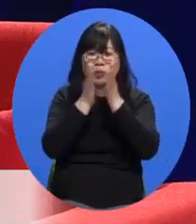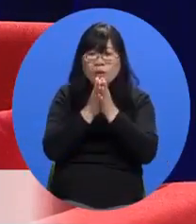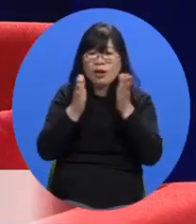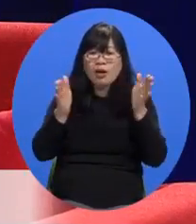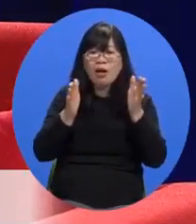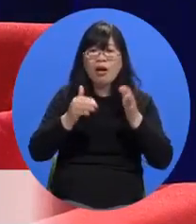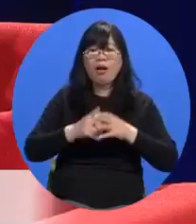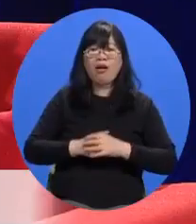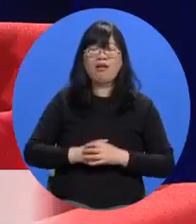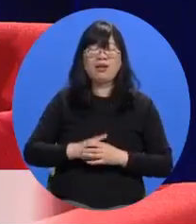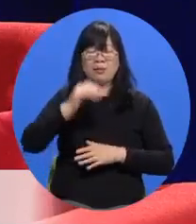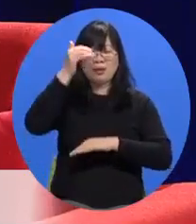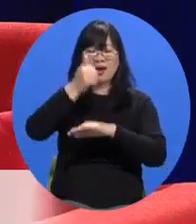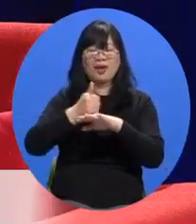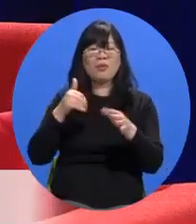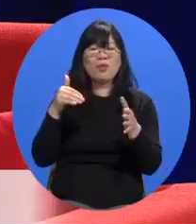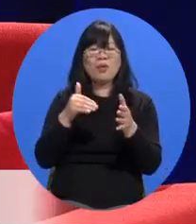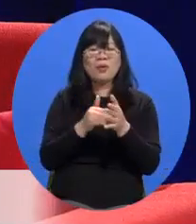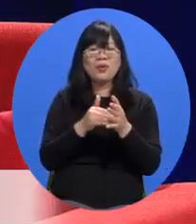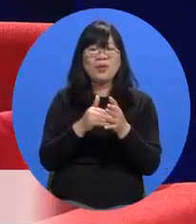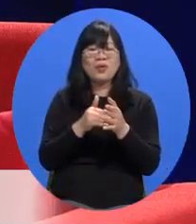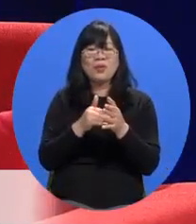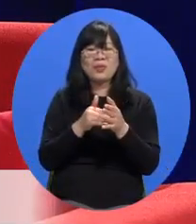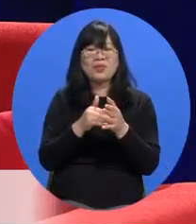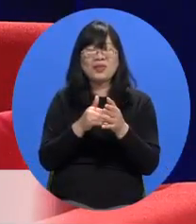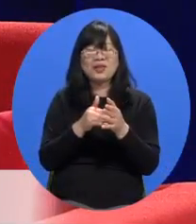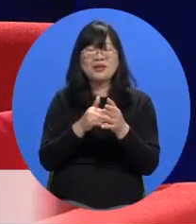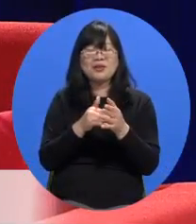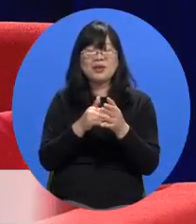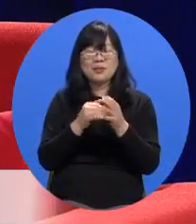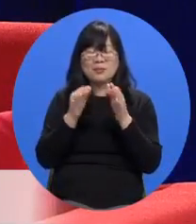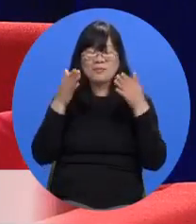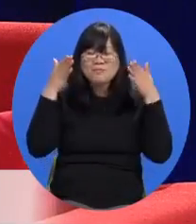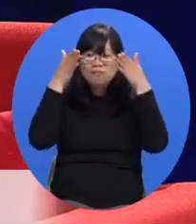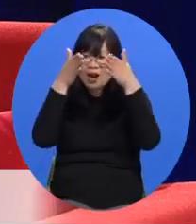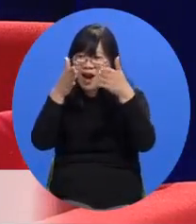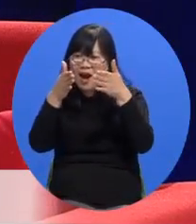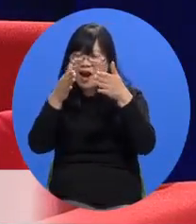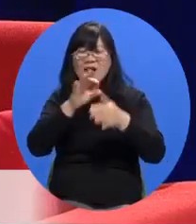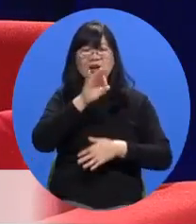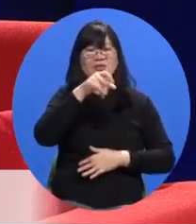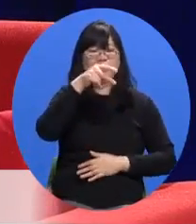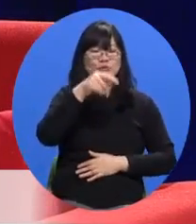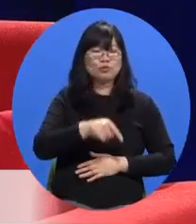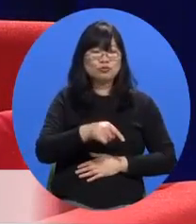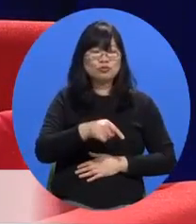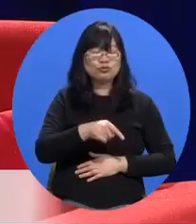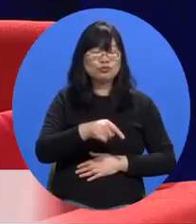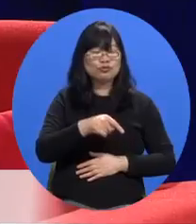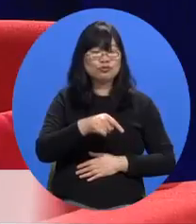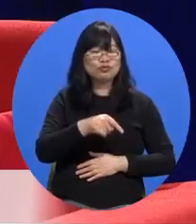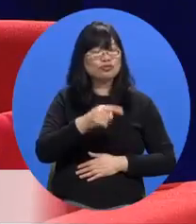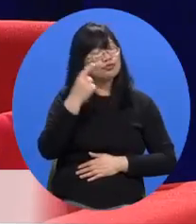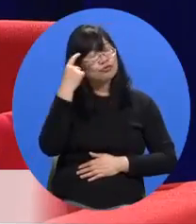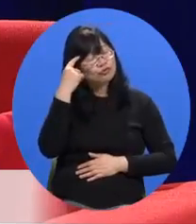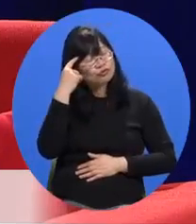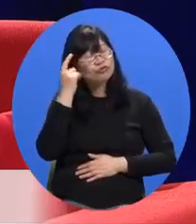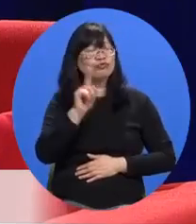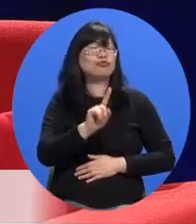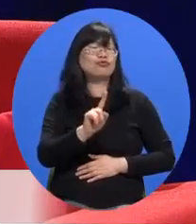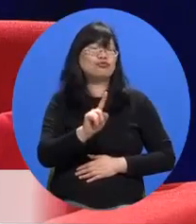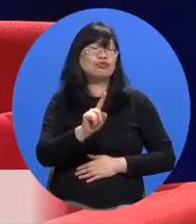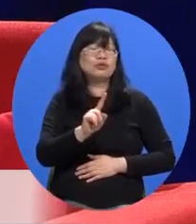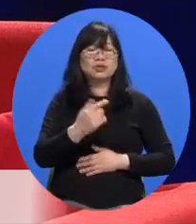시작했는데 끝까지 거의 뭐 정주행을 했는데요. 우주가 도대체 어떻게 된 걸까 이것도 궁금했지만